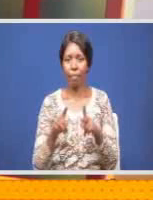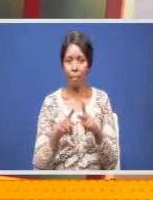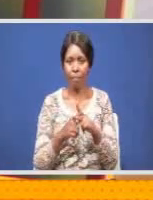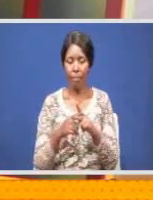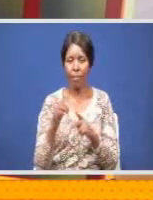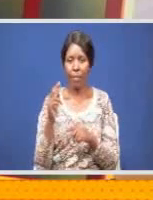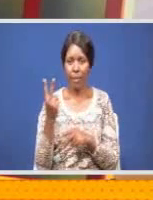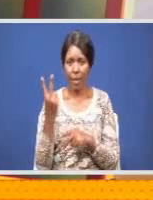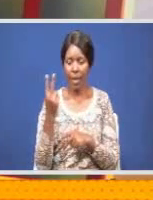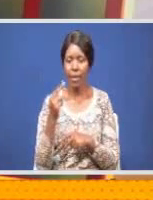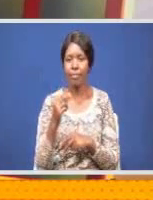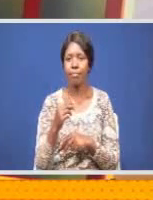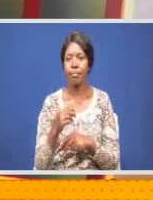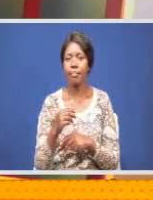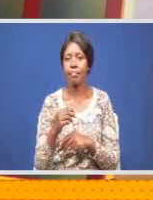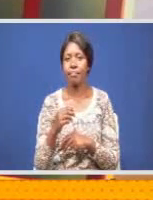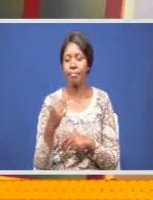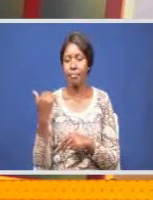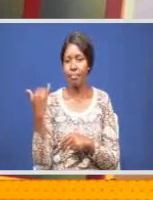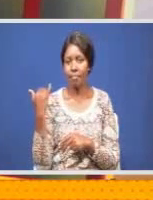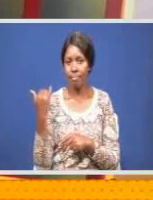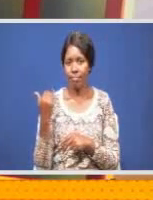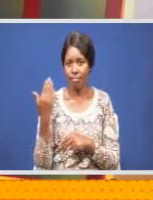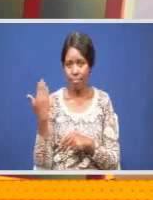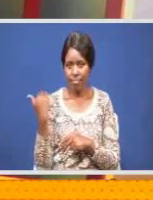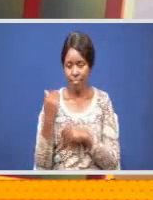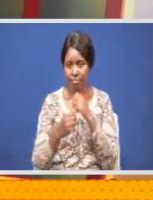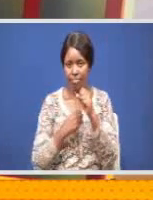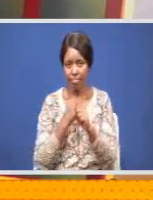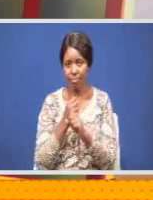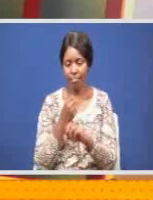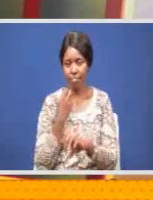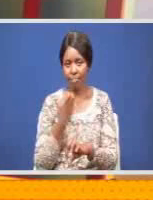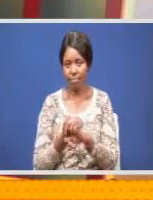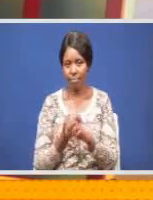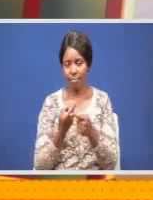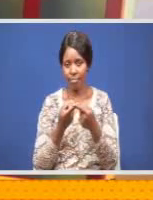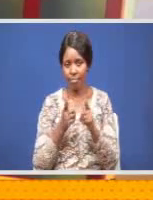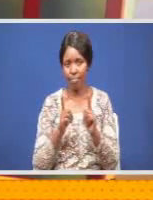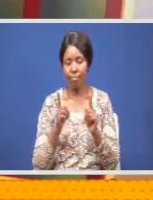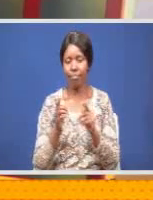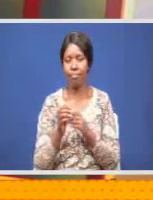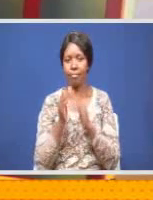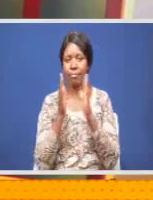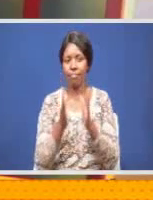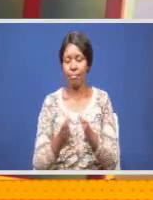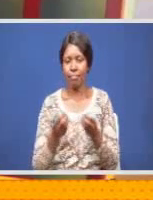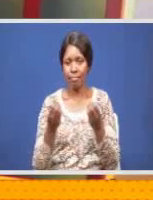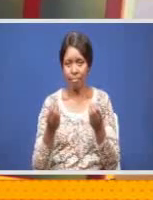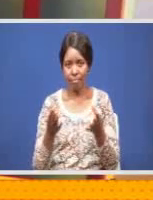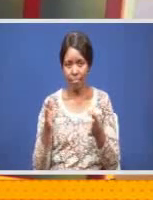nyuma ya mwaka mudhuru italiru kwithira rikirema kaiteneka. Mutonge waraba ingi ndani ya mbunge wa vansima wira karino wiketi